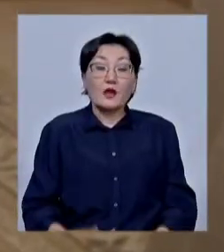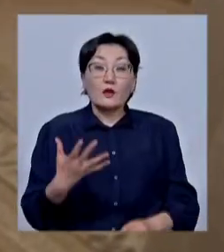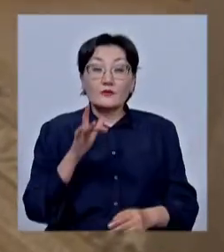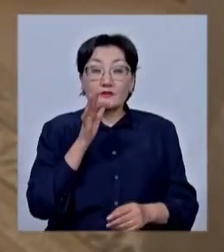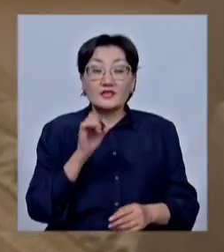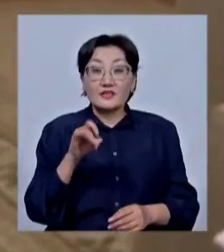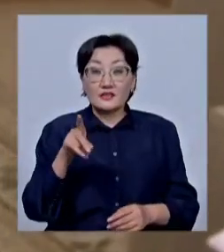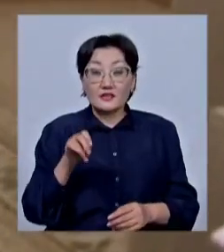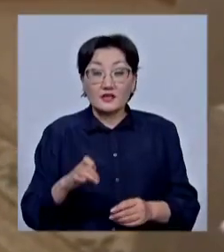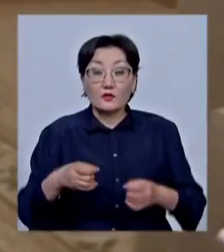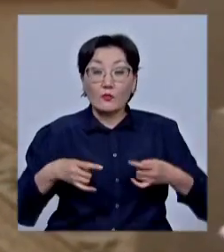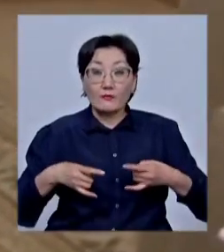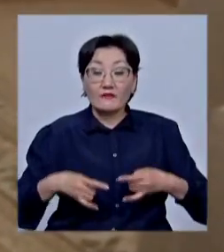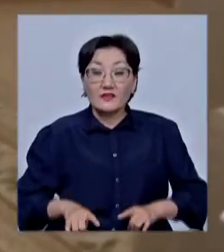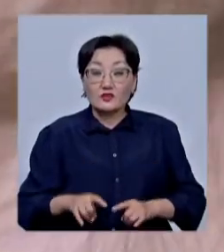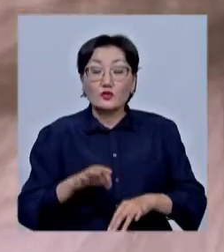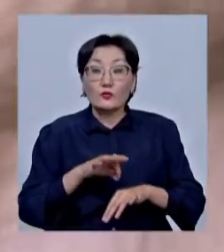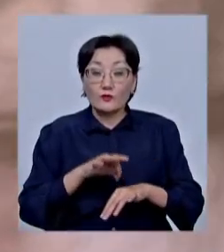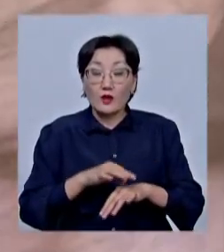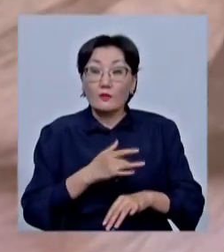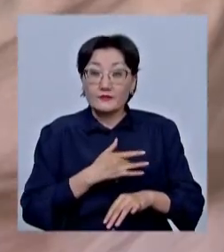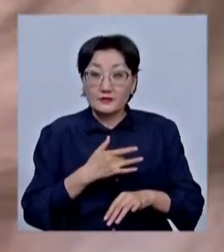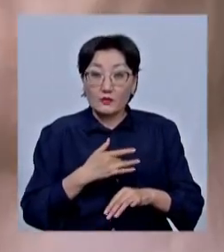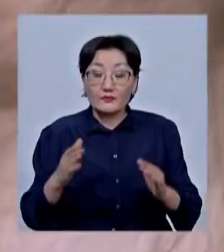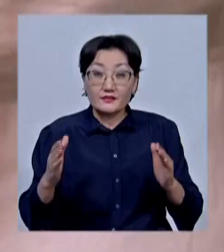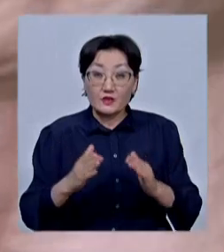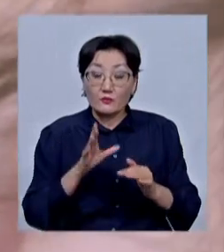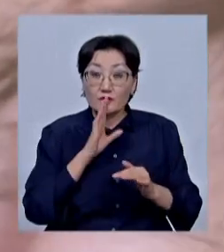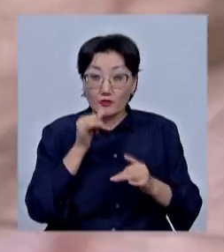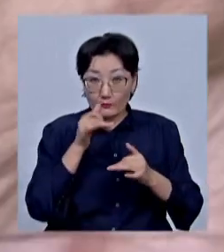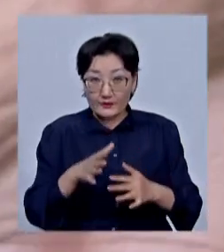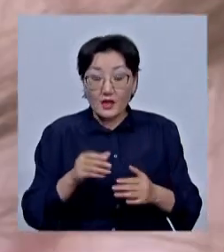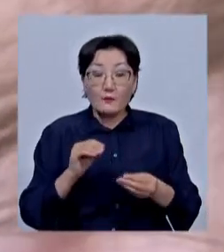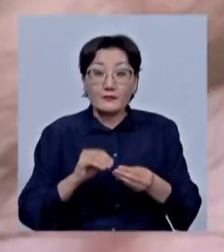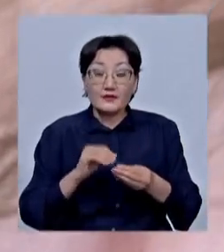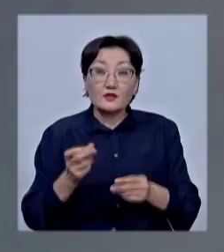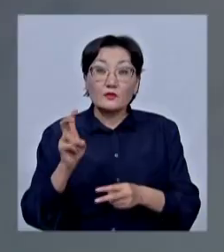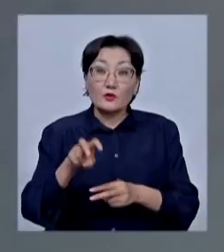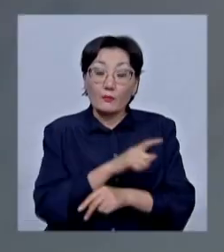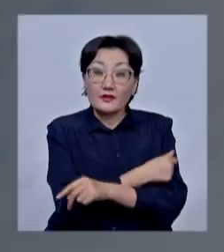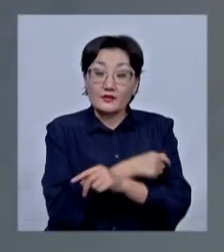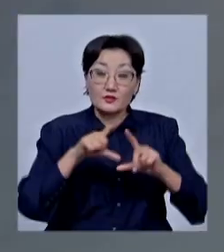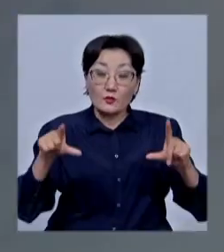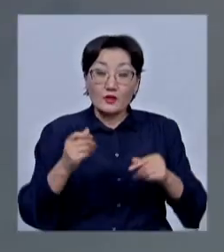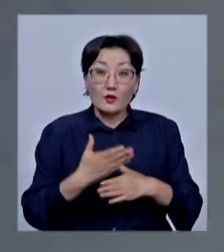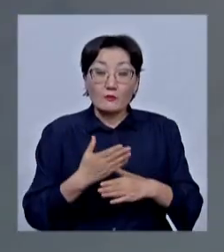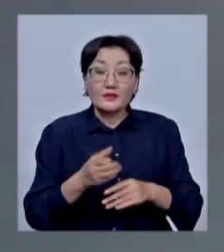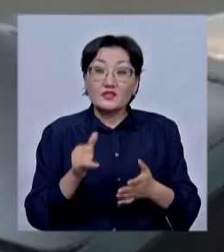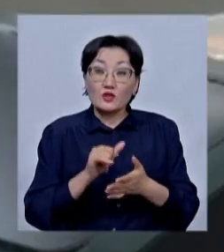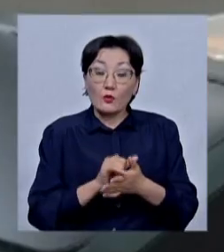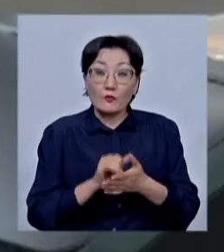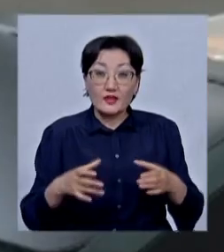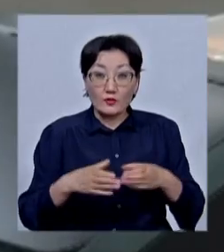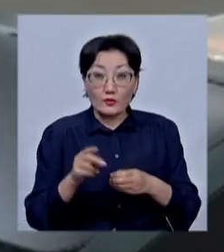5-летний Инкар – врожденный порок сердца. Из-за карантинных ограничений девочка не может постоянно посещать больницу. Благодаря приложению